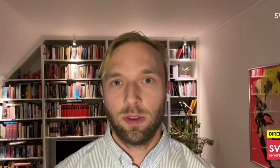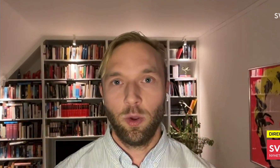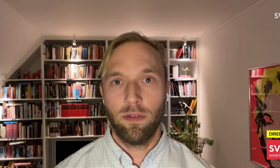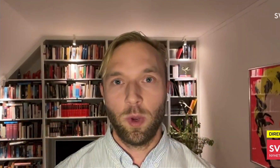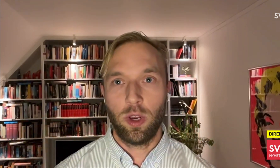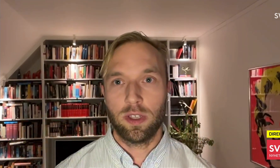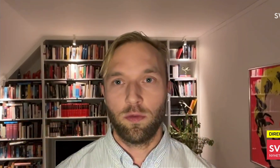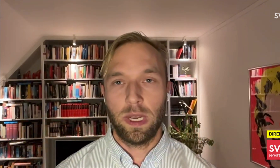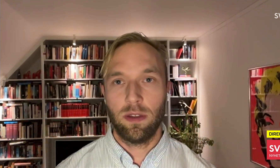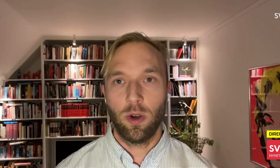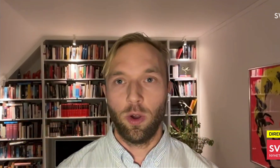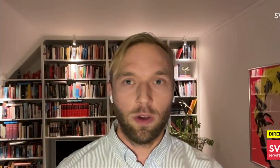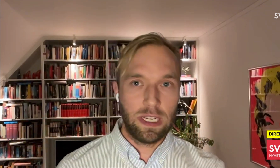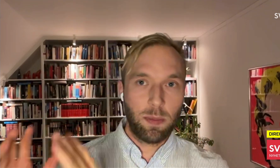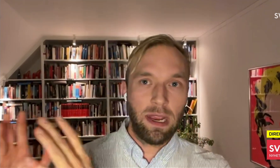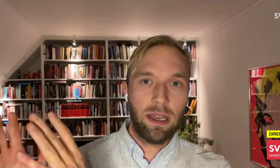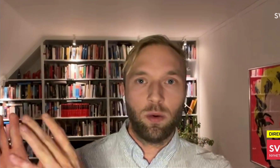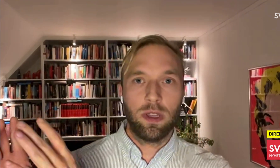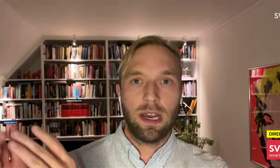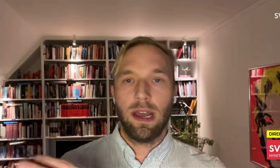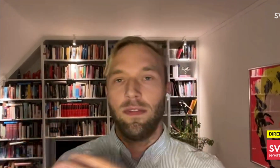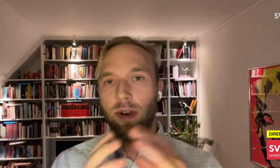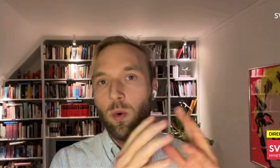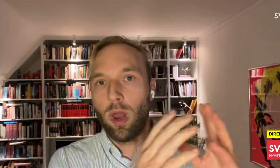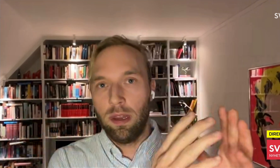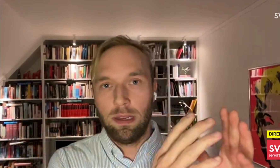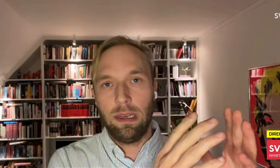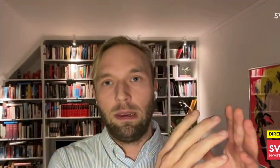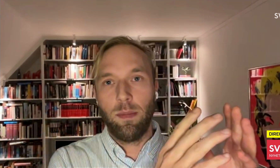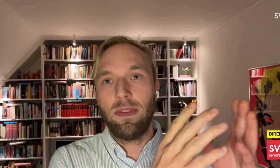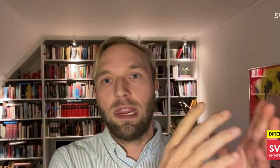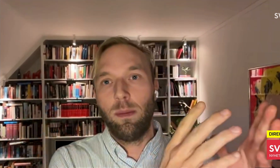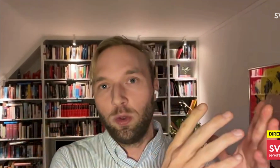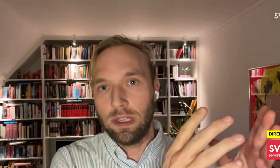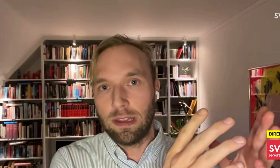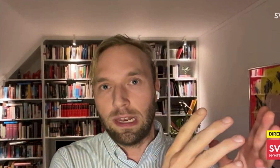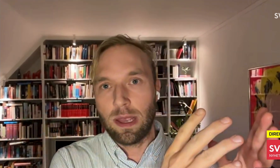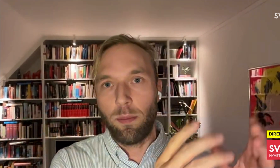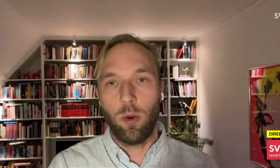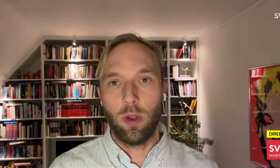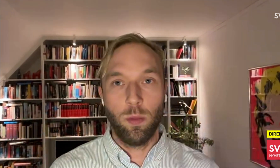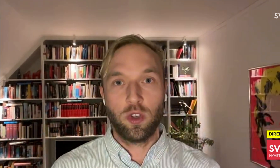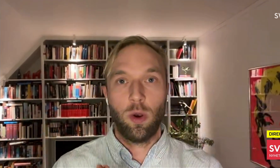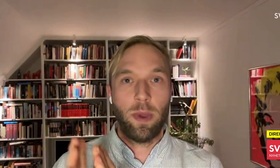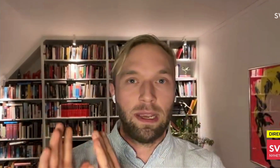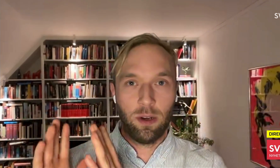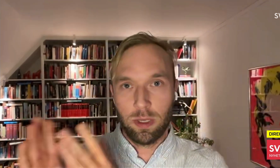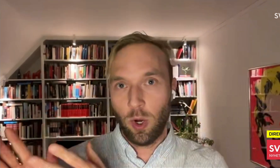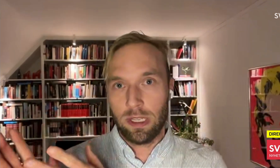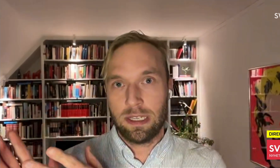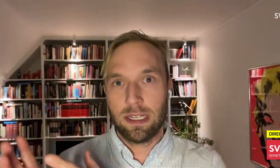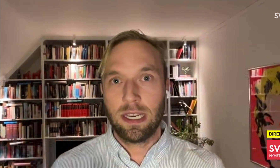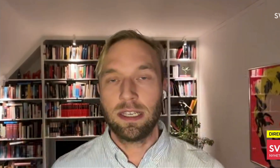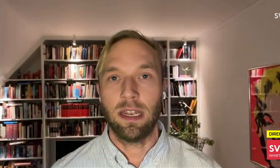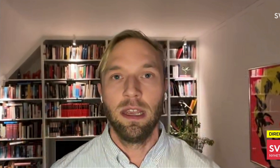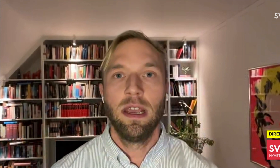exempel kan man inte öva mycket, så får man inte ta övningspengarna och åtgärda andra hål i materielbudgeten till exempel, utan då måste de pengarna gå